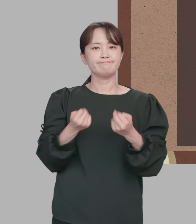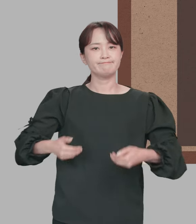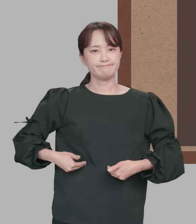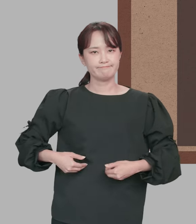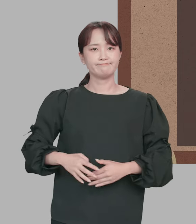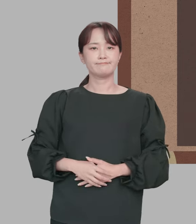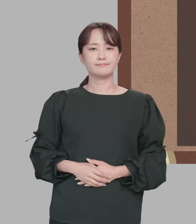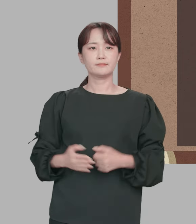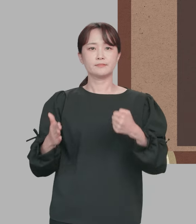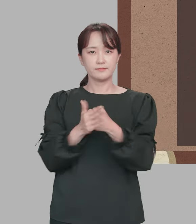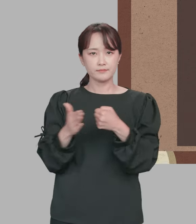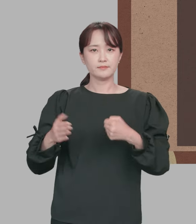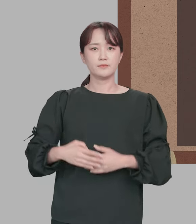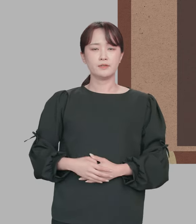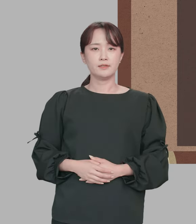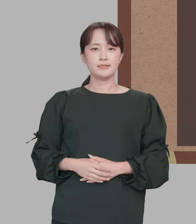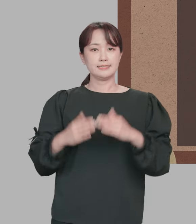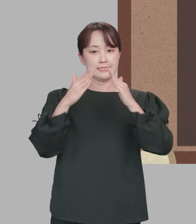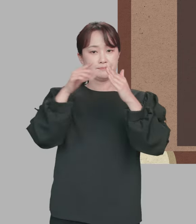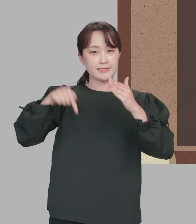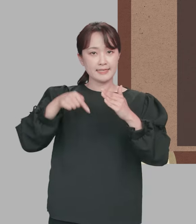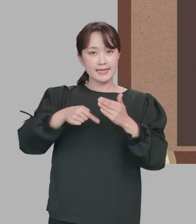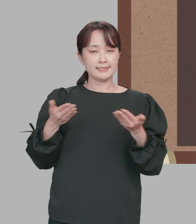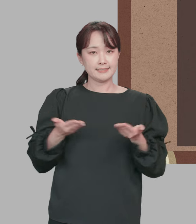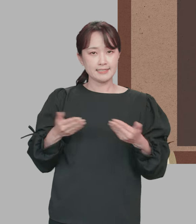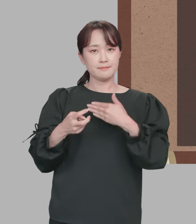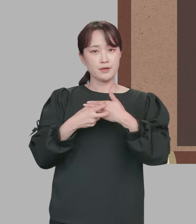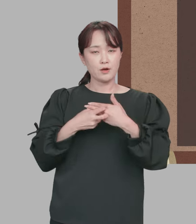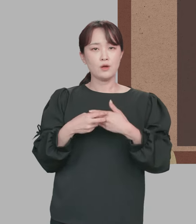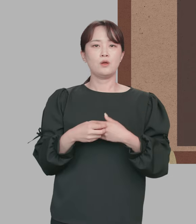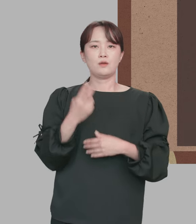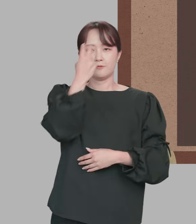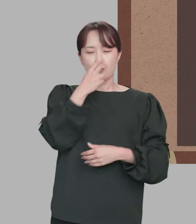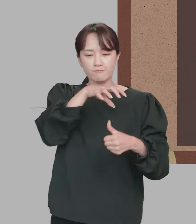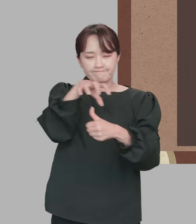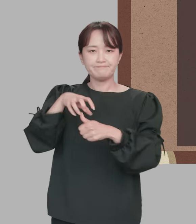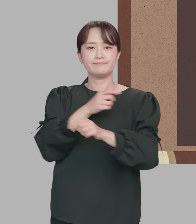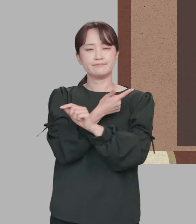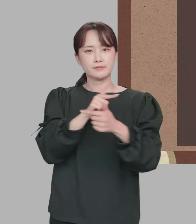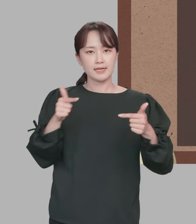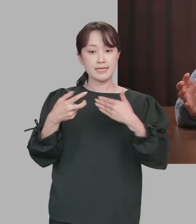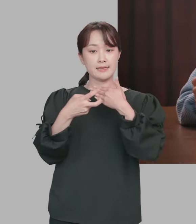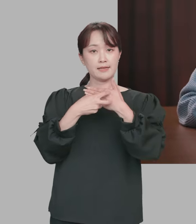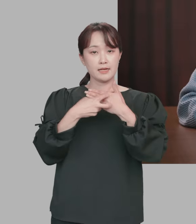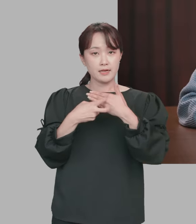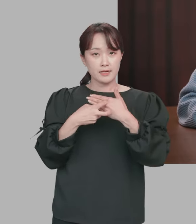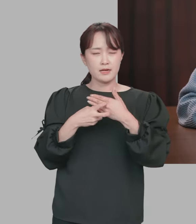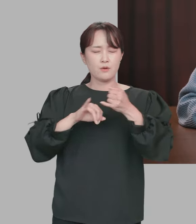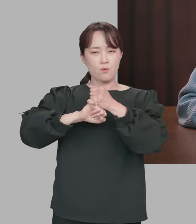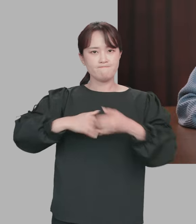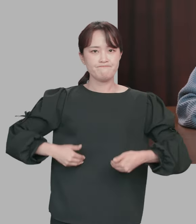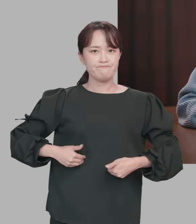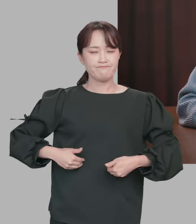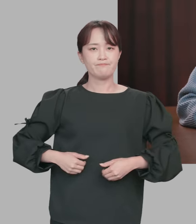것입니다. 그렇기 때문에 재택의료, 회복기 병원, 요양돌봄 등 다양한 형태의 의료 수요가 발생할